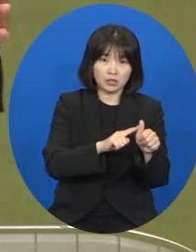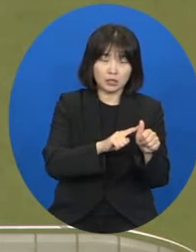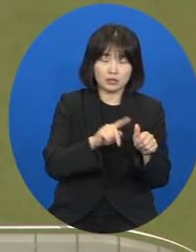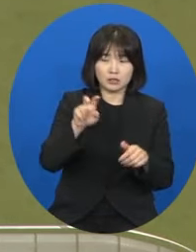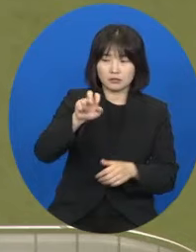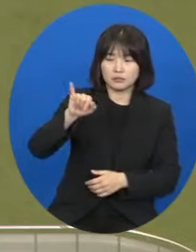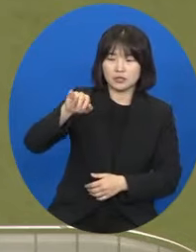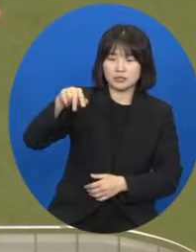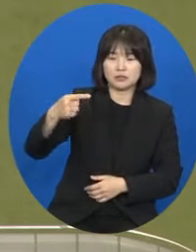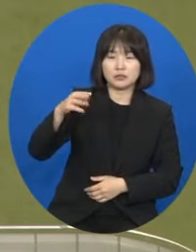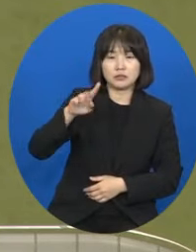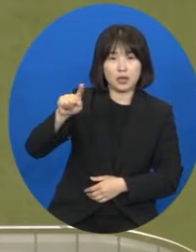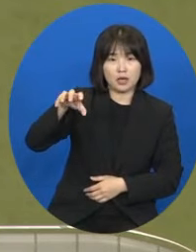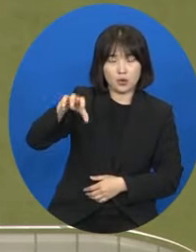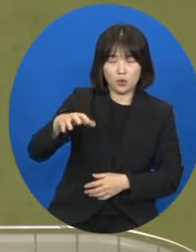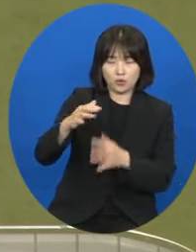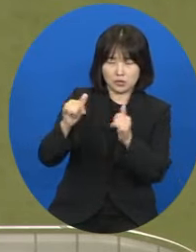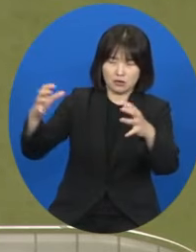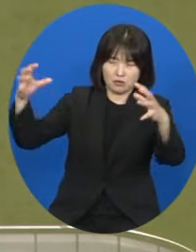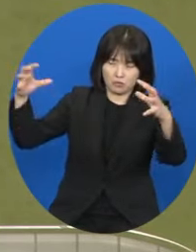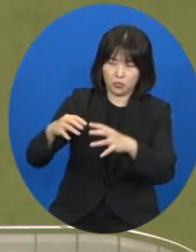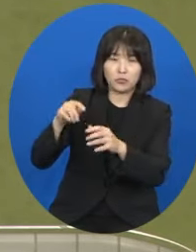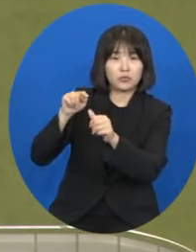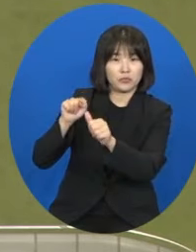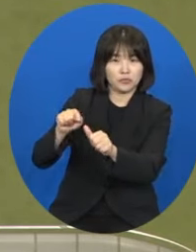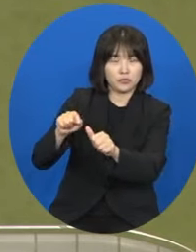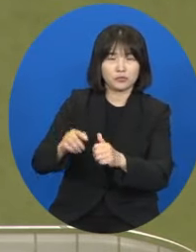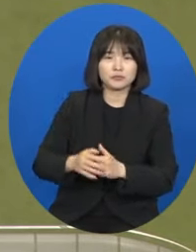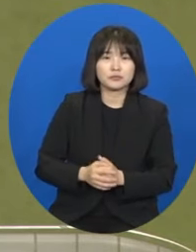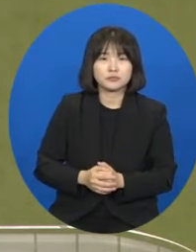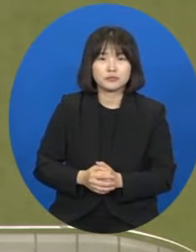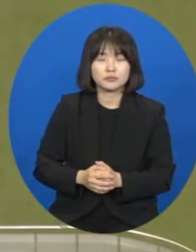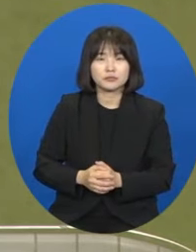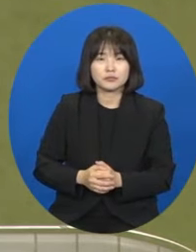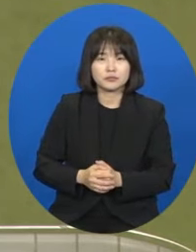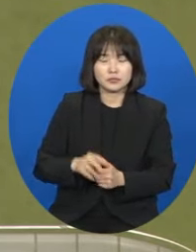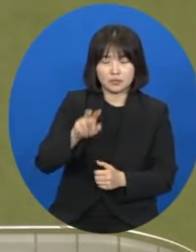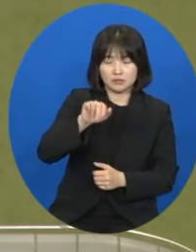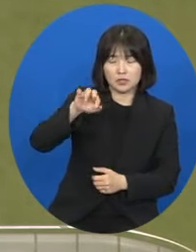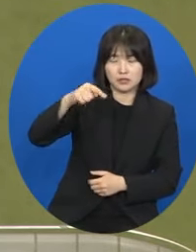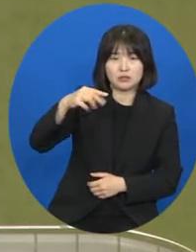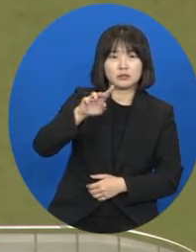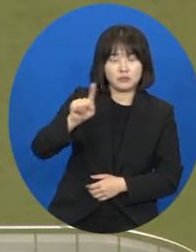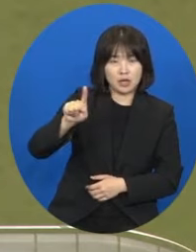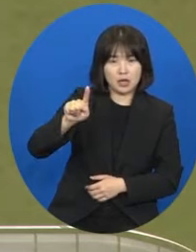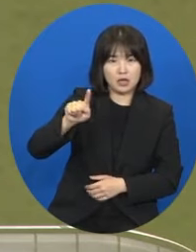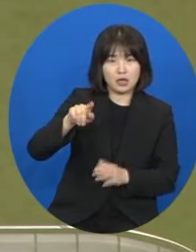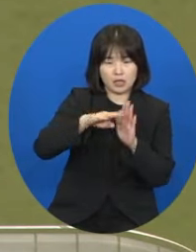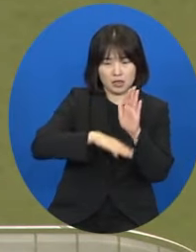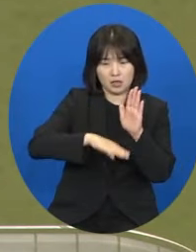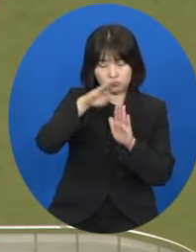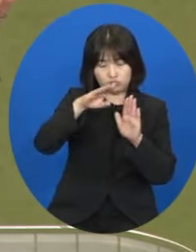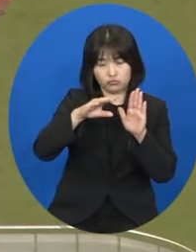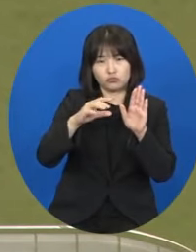곳에 모이게 해요. 영적 각성을 일으키라고 하는 거예요. 미스바라고 하는 것은 남과 북의 딱 중간 지점입니다. 사람들이 모이기